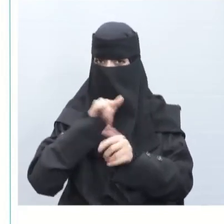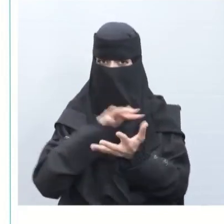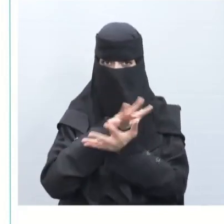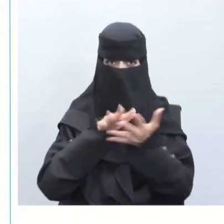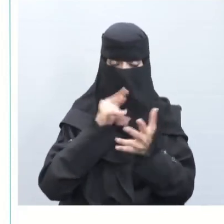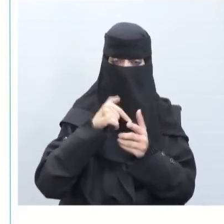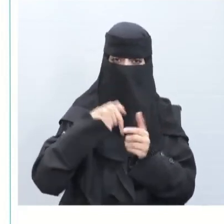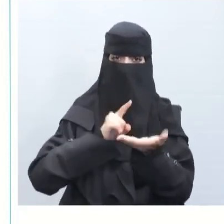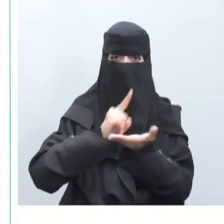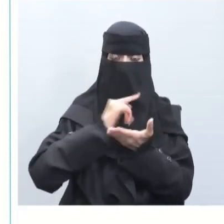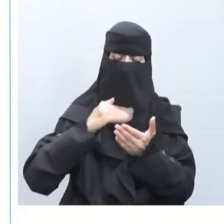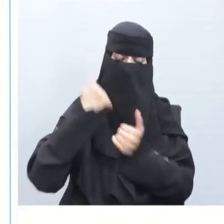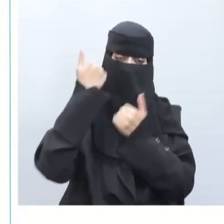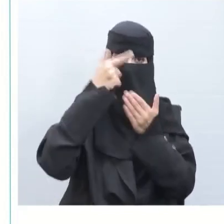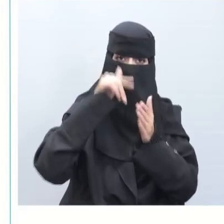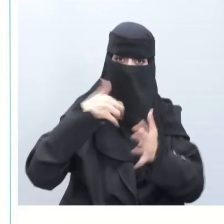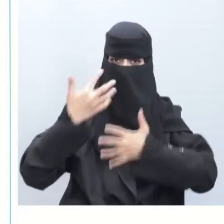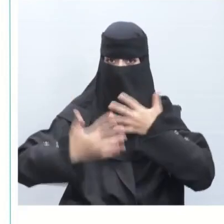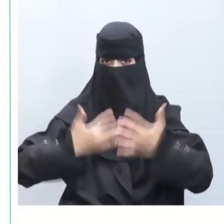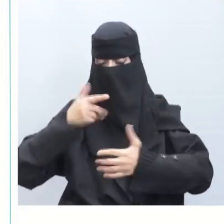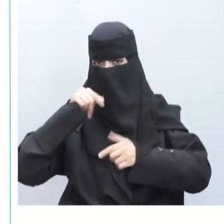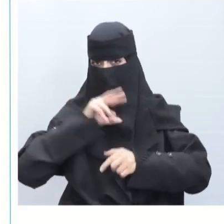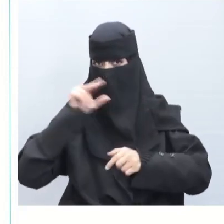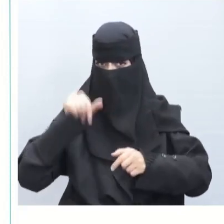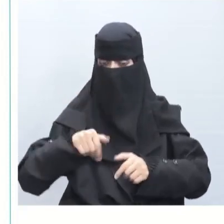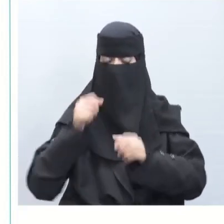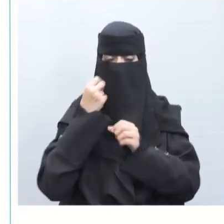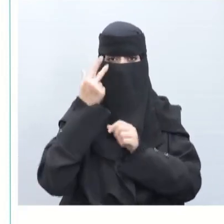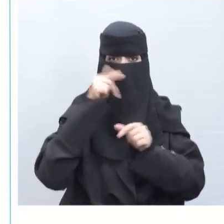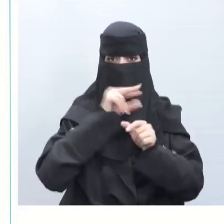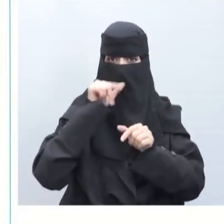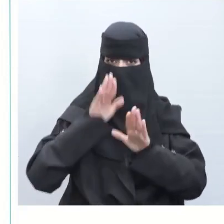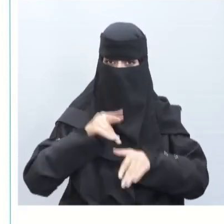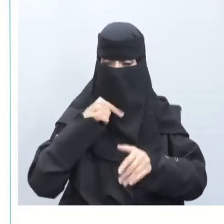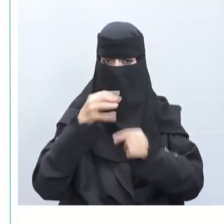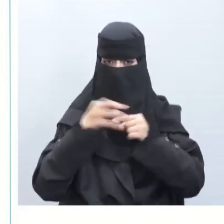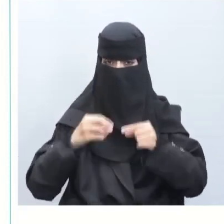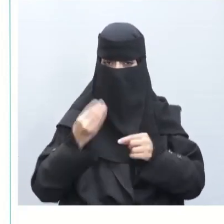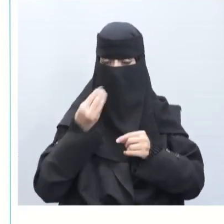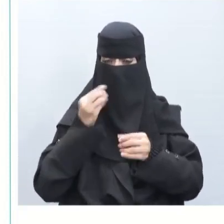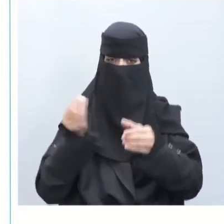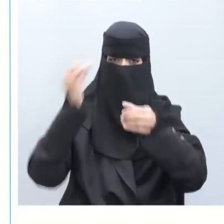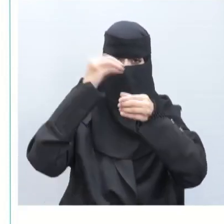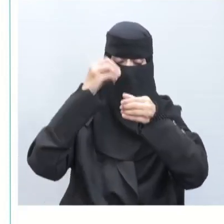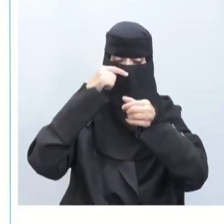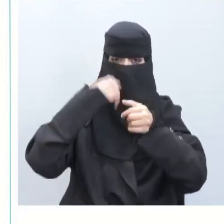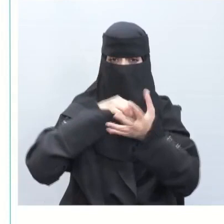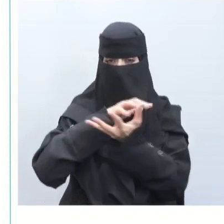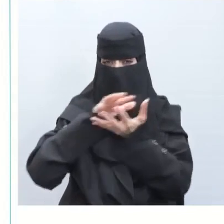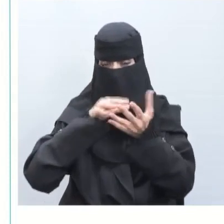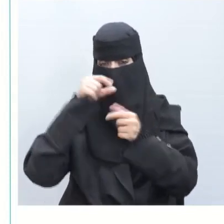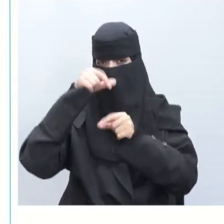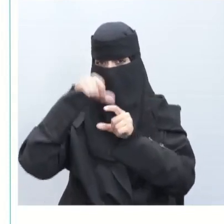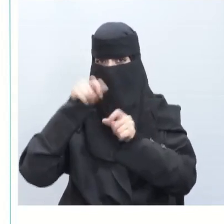والاجيال القادمه كذلك الطاقه بنفس التصور ذكرنا ايضا ان نقلل من النفايات المضره